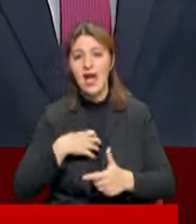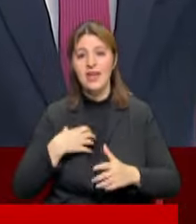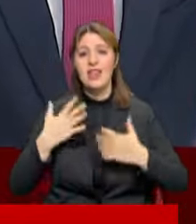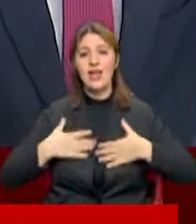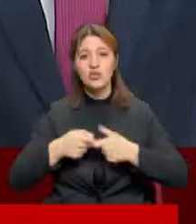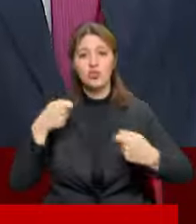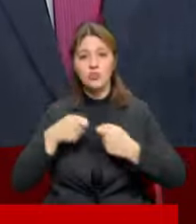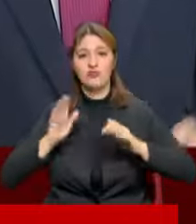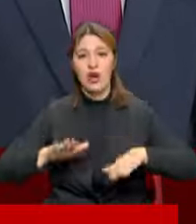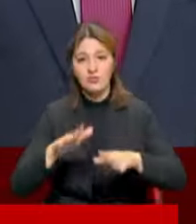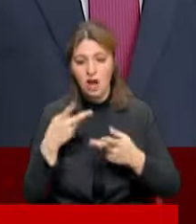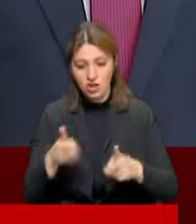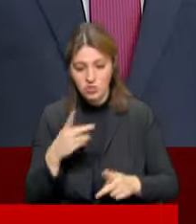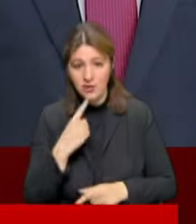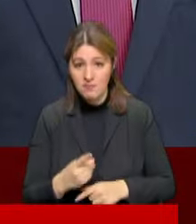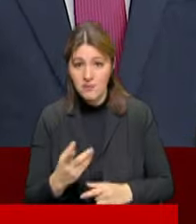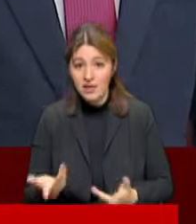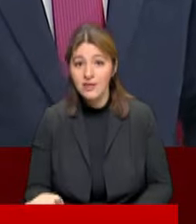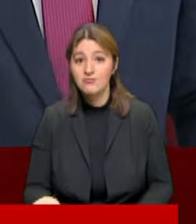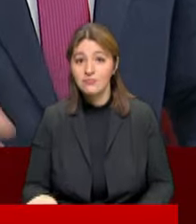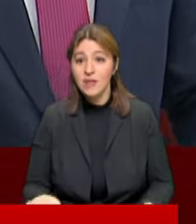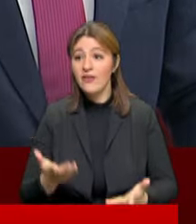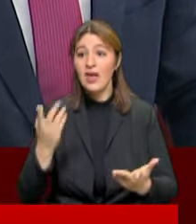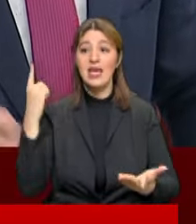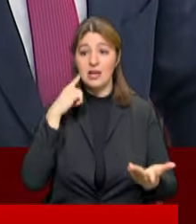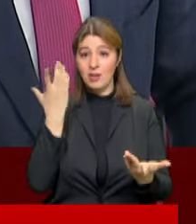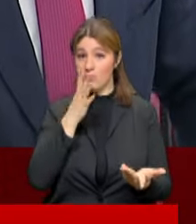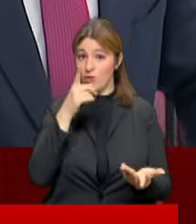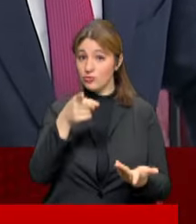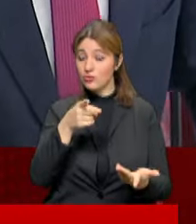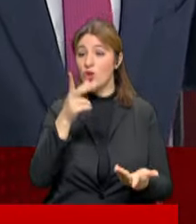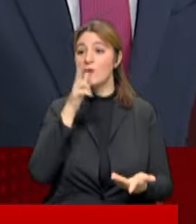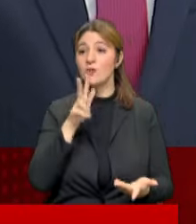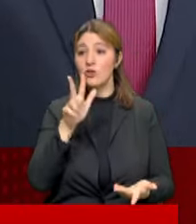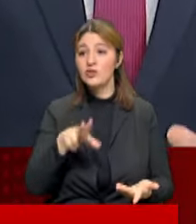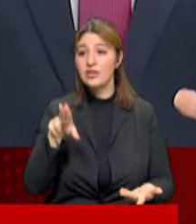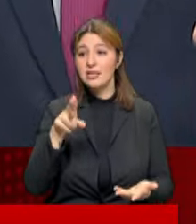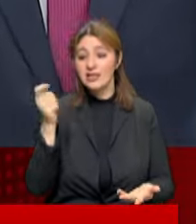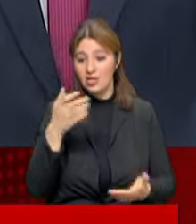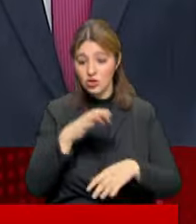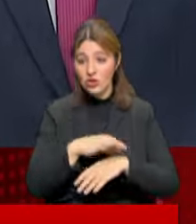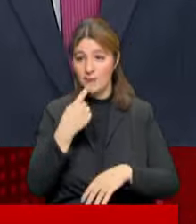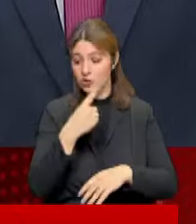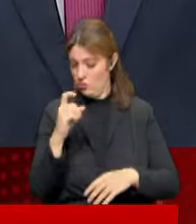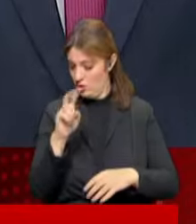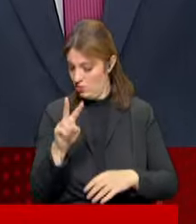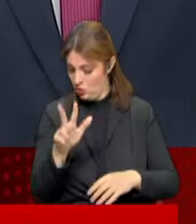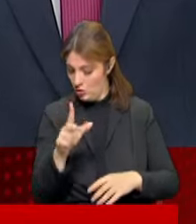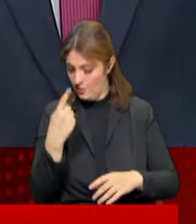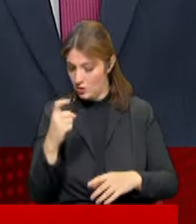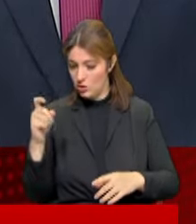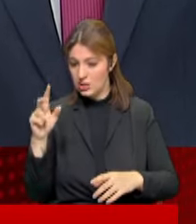tekstil kumaş fabrikasını açm ve itibar nedir biliyor musunuz 337 doktorla 1923